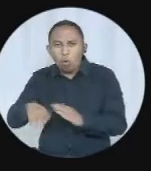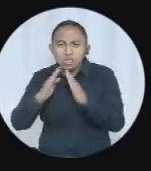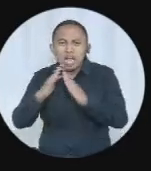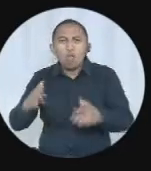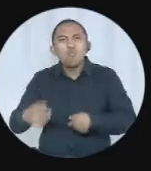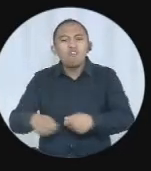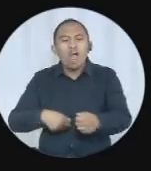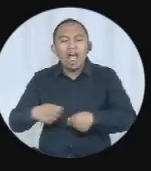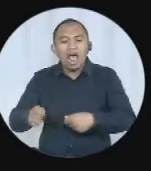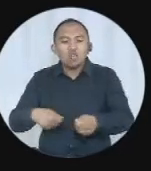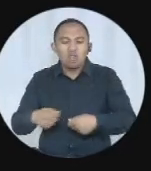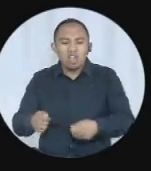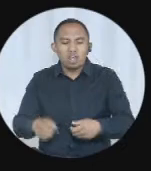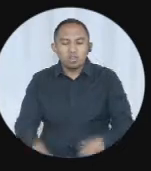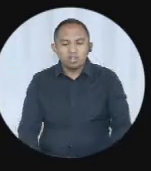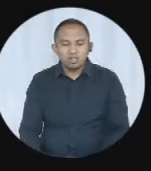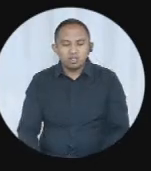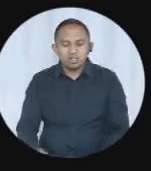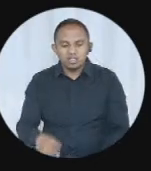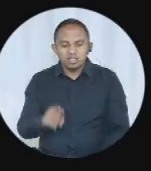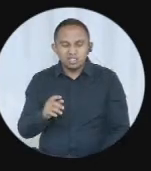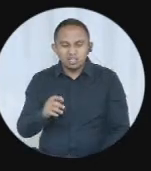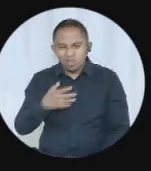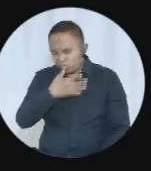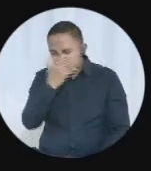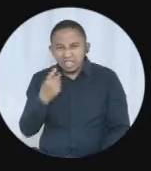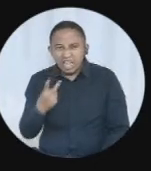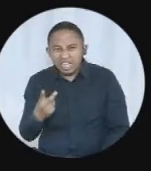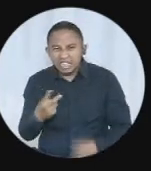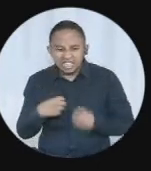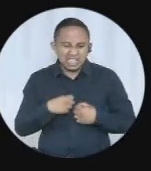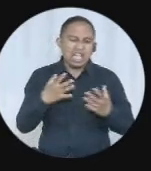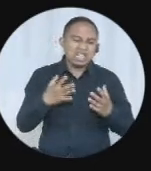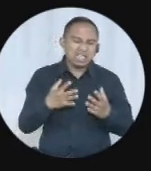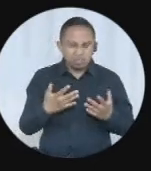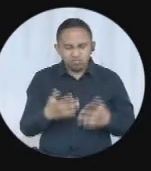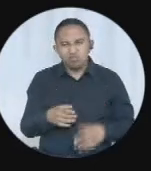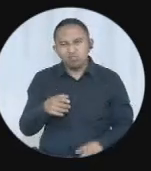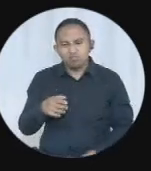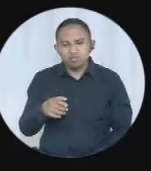izao somary nampisahotaka andrehetra moa nahita izany tranga izany